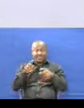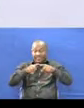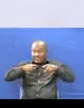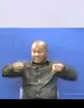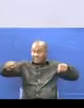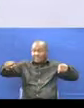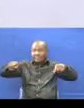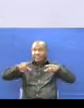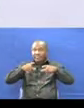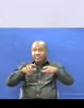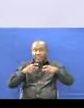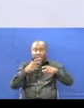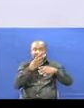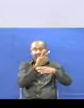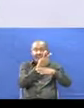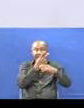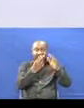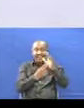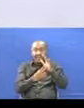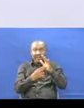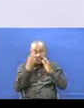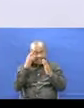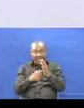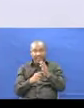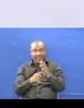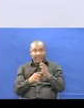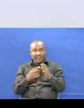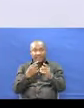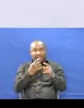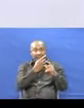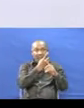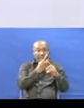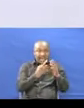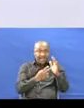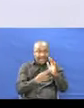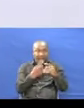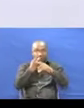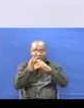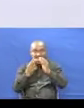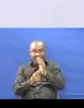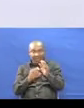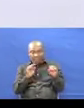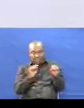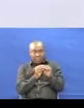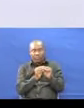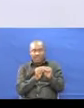hizi unaoziona mbili ya saba, yani moja ya saba na moja ya saba, ukizijumlisha kwa pamoja